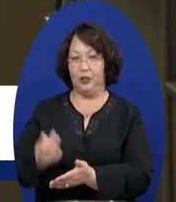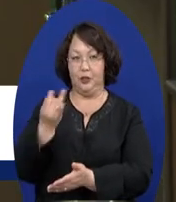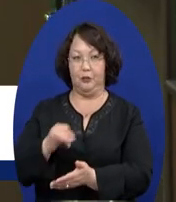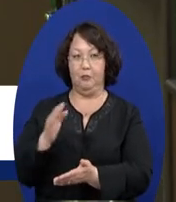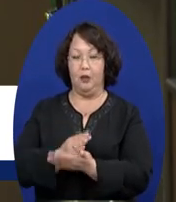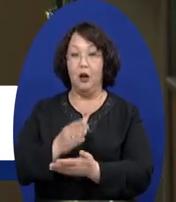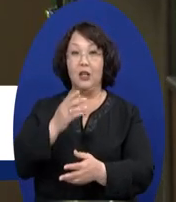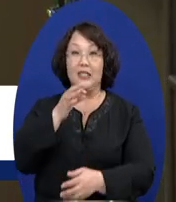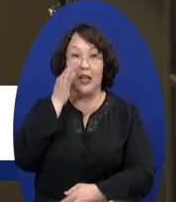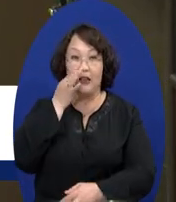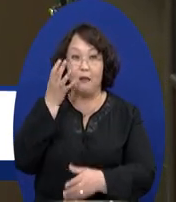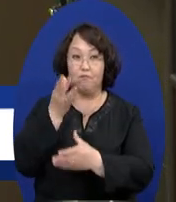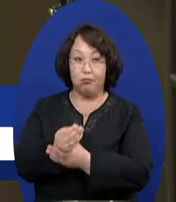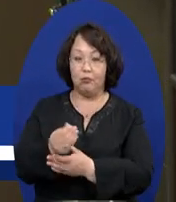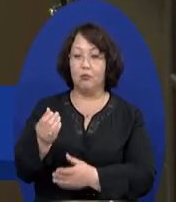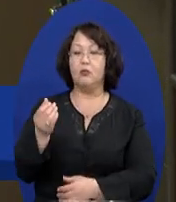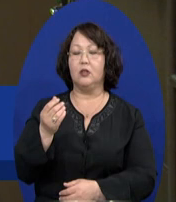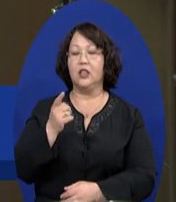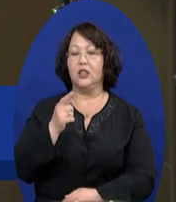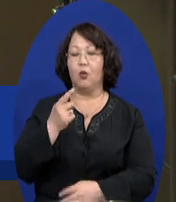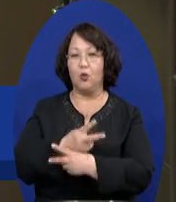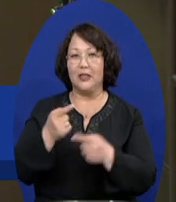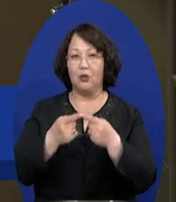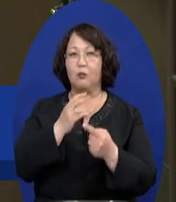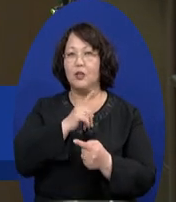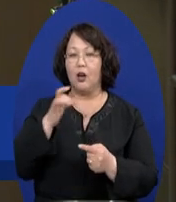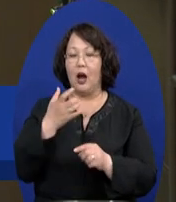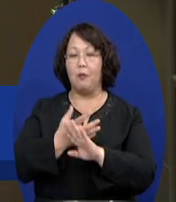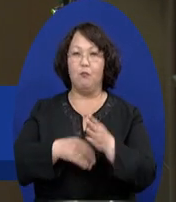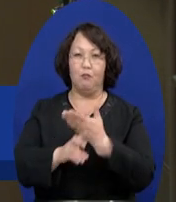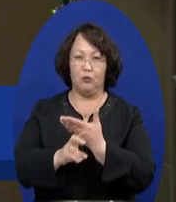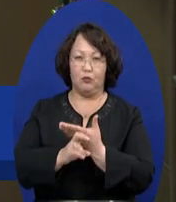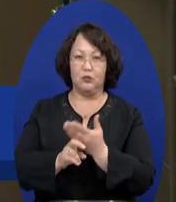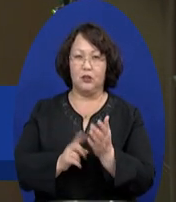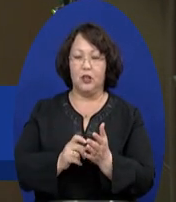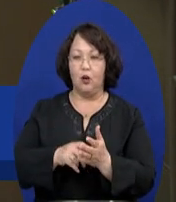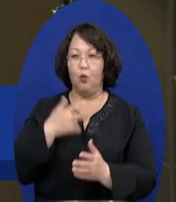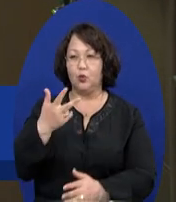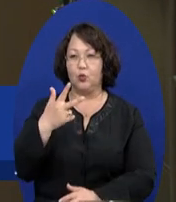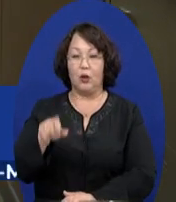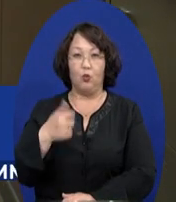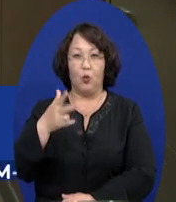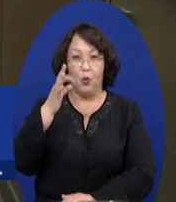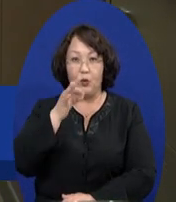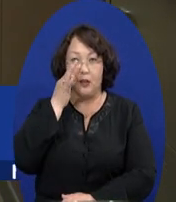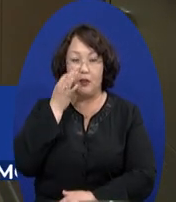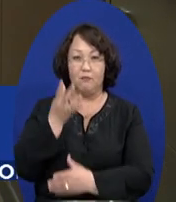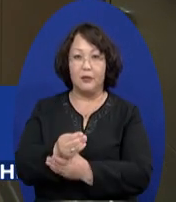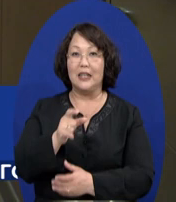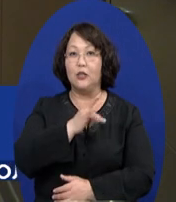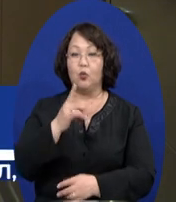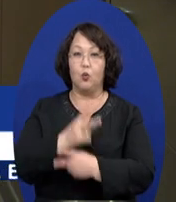Гэмт хэрэгээс за дийлэнхийн тэрэг нь юу 33.3% нь бол заллих төрлийн гэмт хэрэг бол эзэлжсэн. Эргүү үеийн тусгай